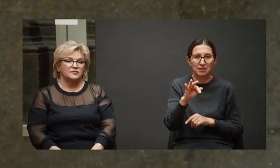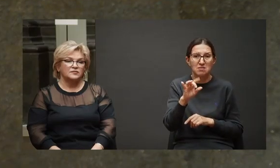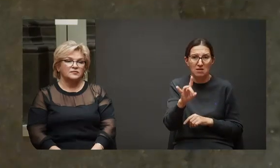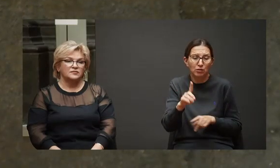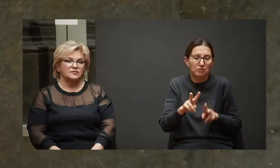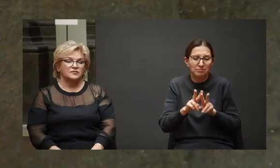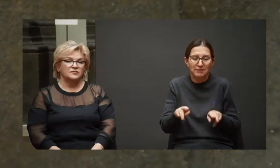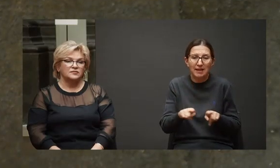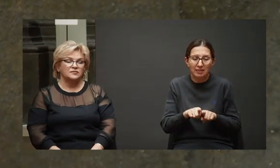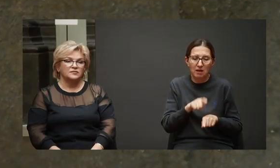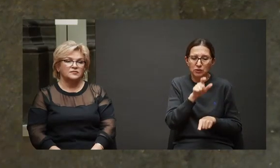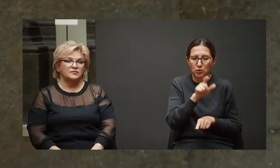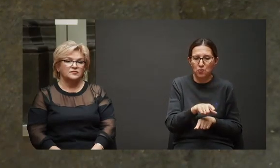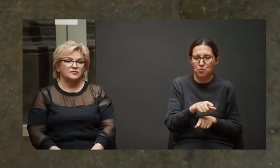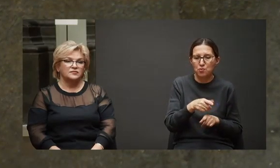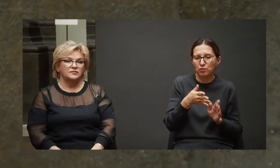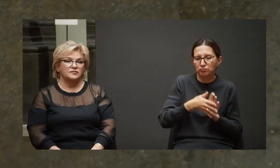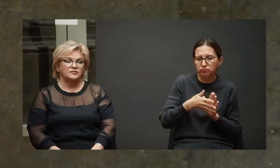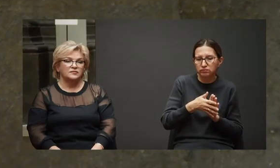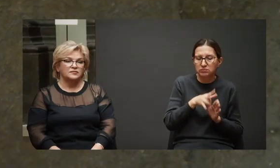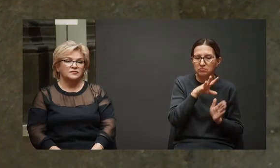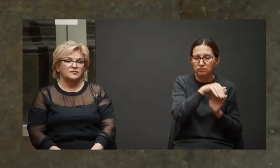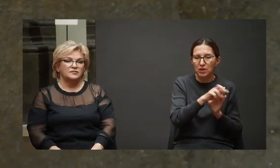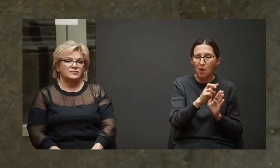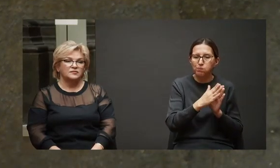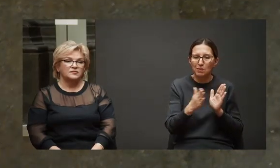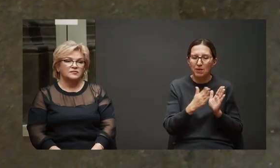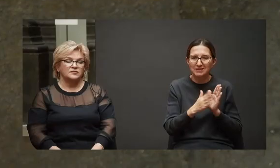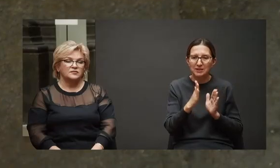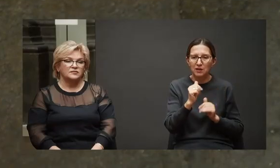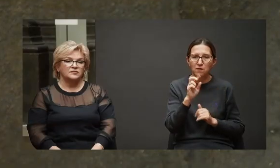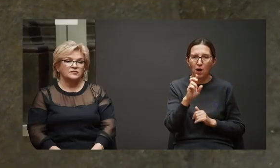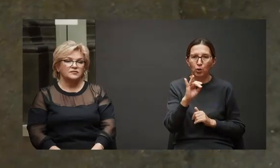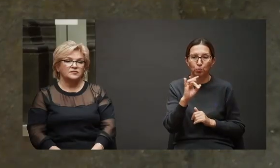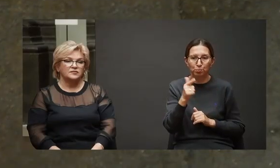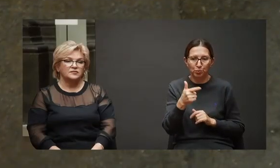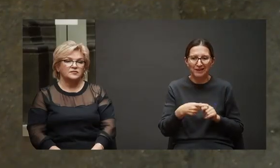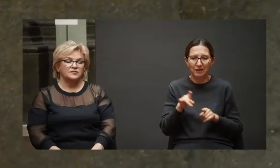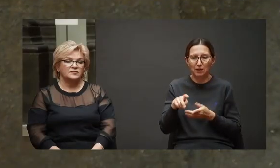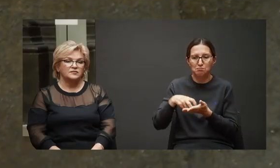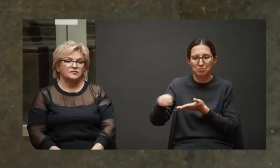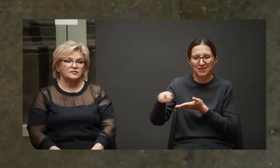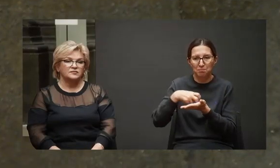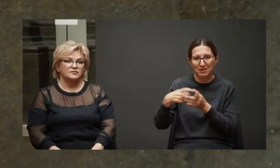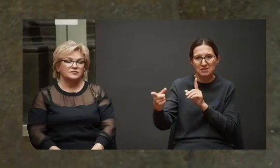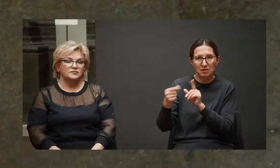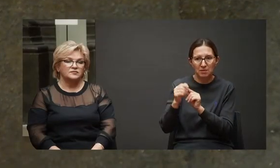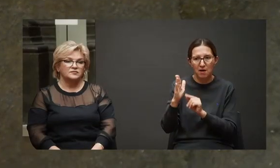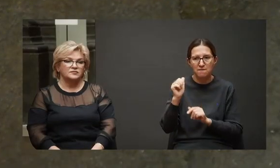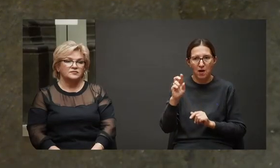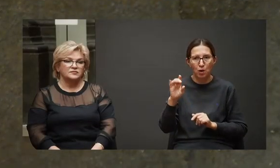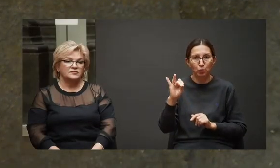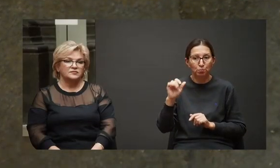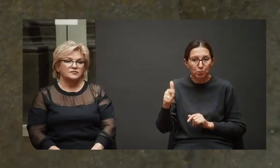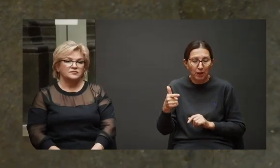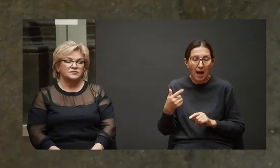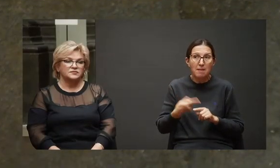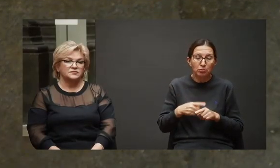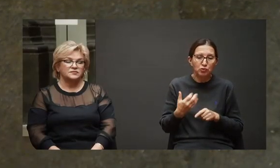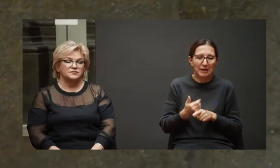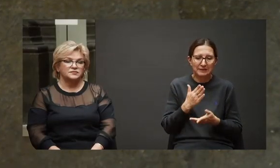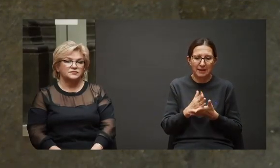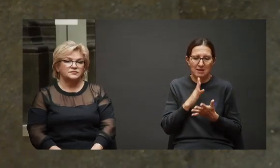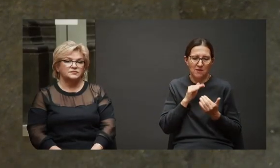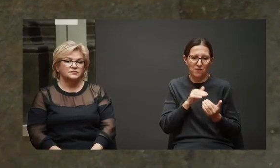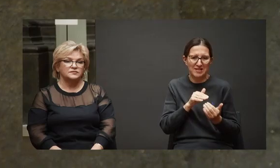он работал в библиотеке Варбурга и переписывался с Варбургом, вот тут тоже возникает такое взаимодействие, как бы, да, когда